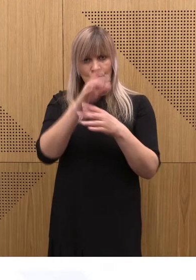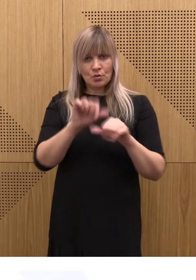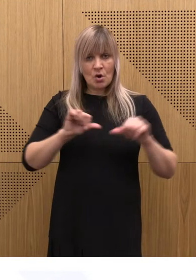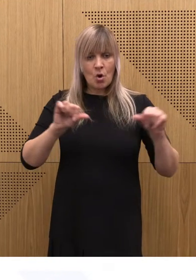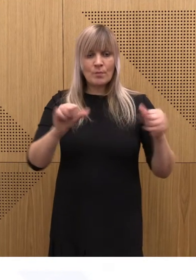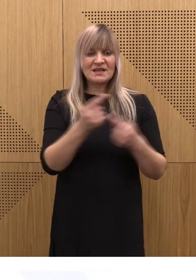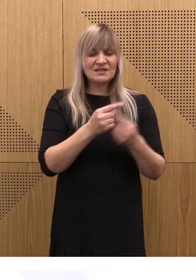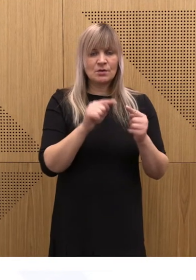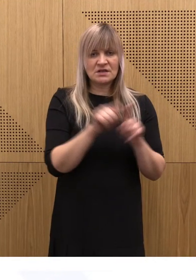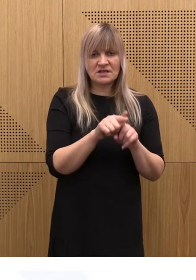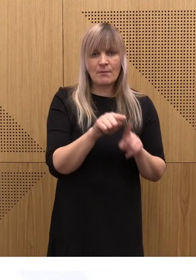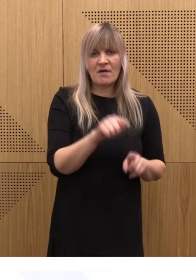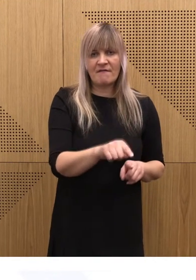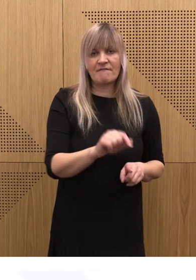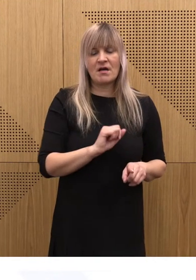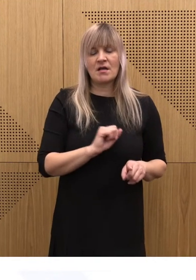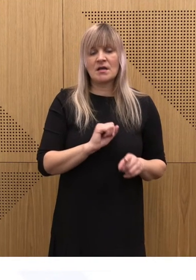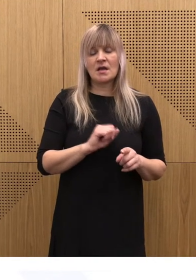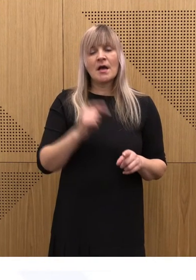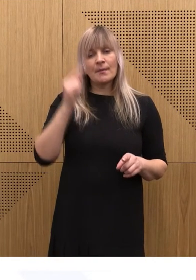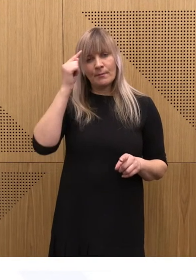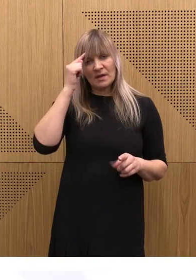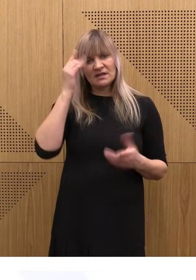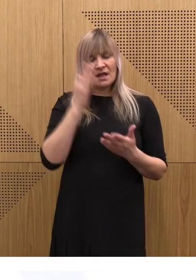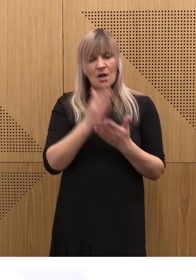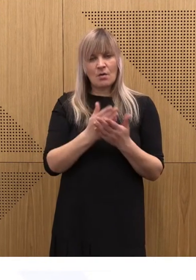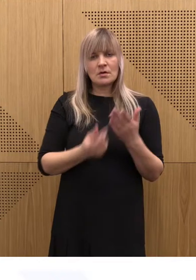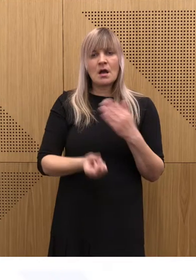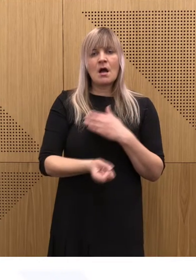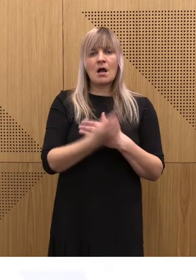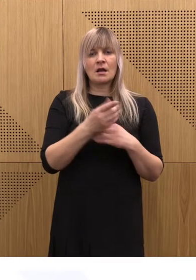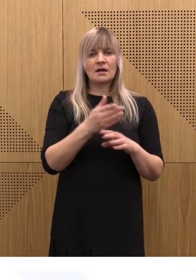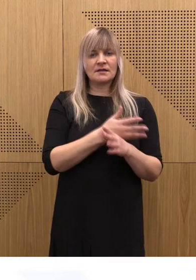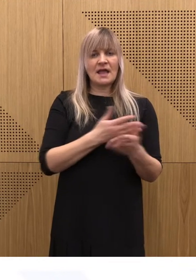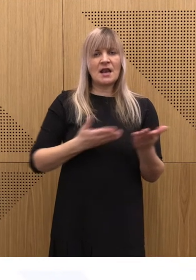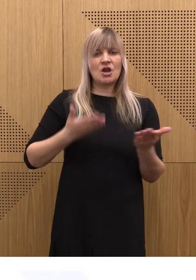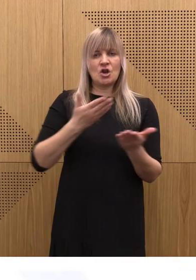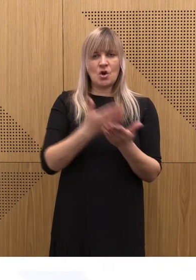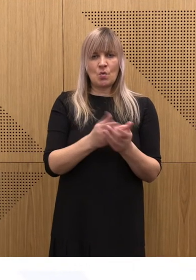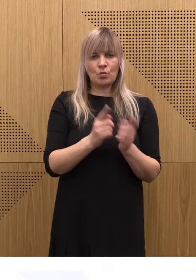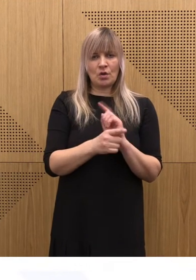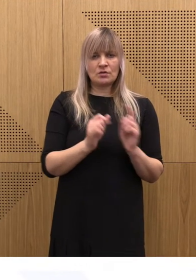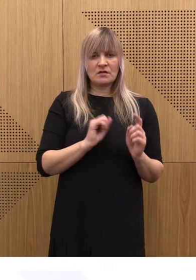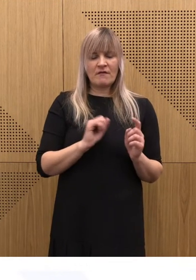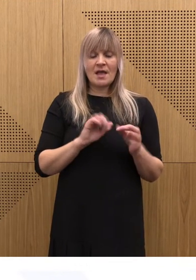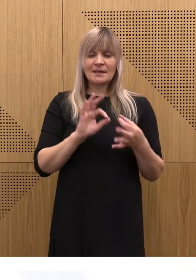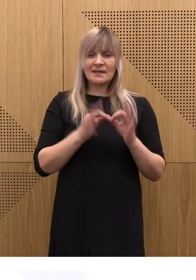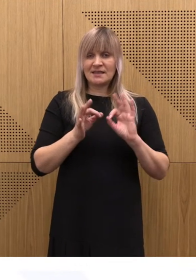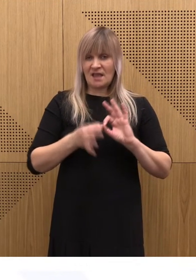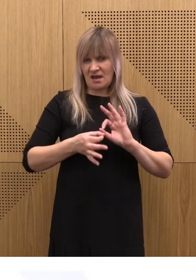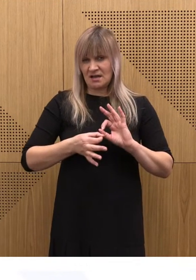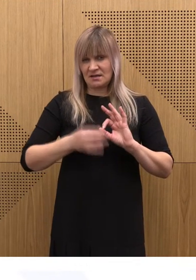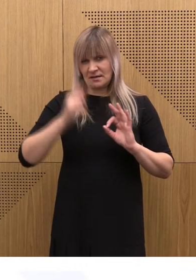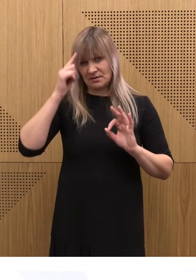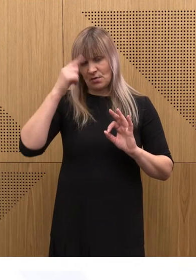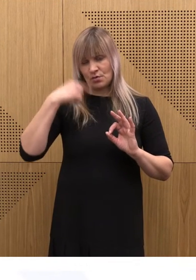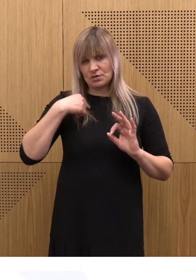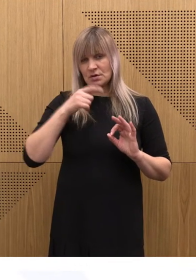riigikultuurikomisjoni, kus tegelikult on see mõte algatada teatud eelnõu muudatustega. Aga detailides